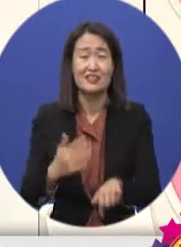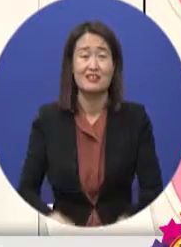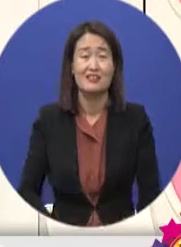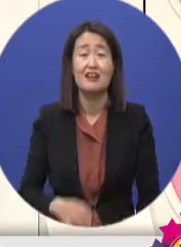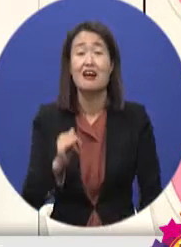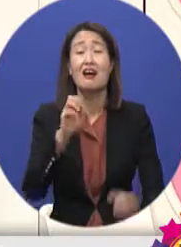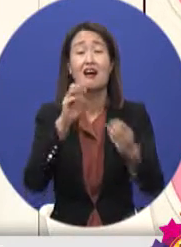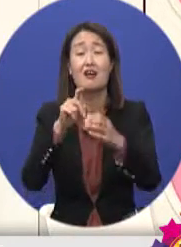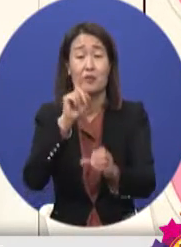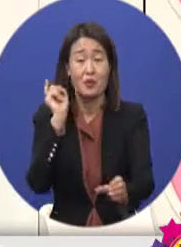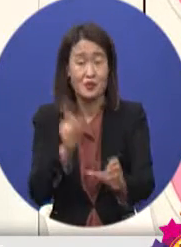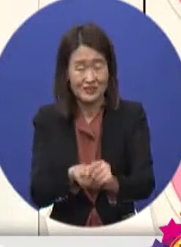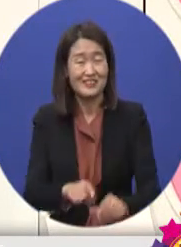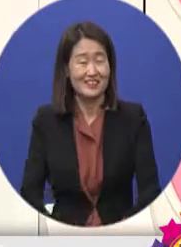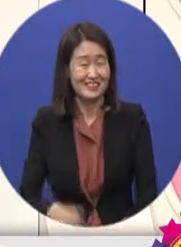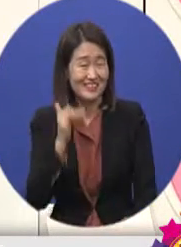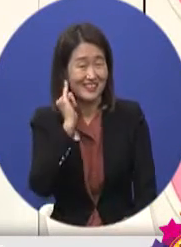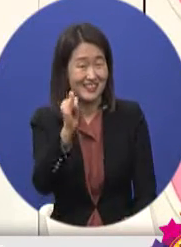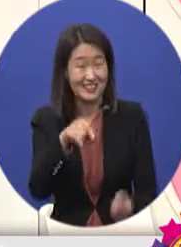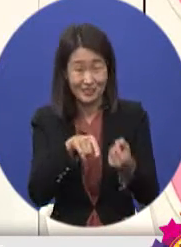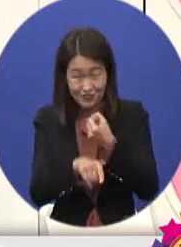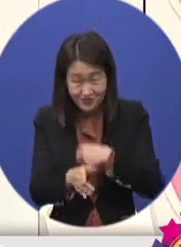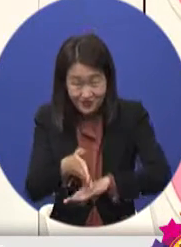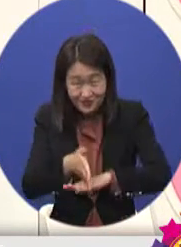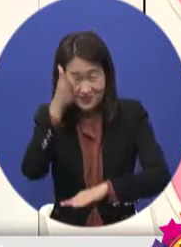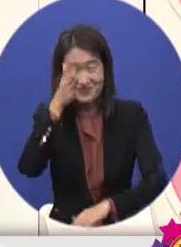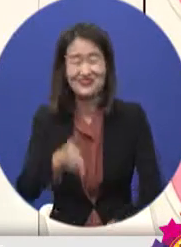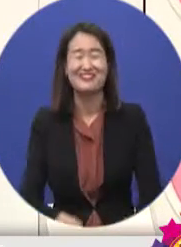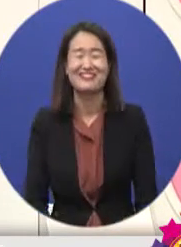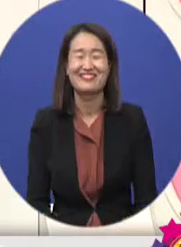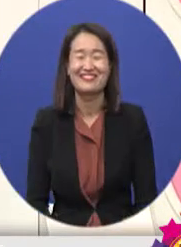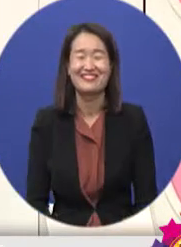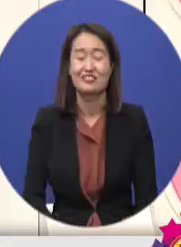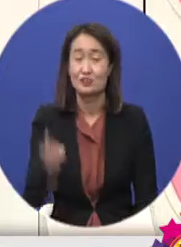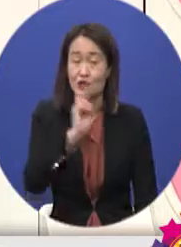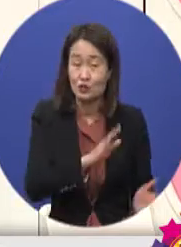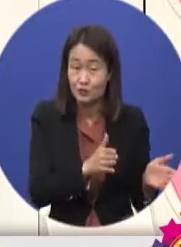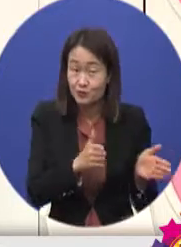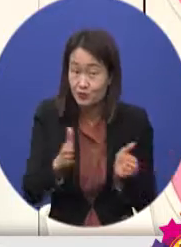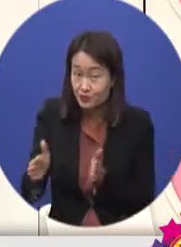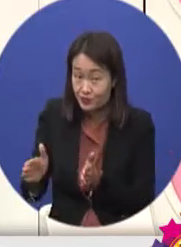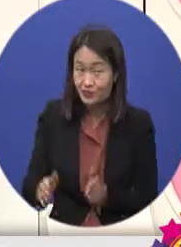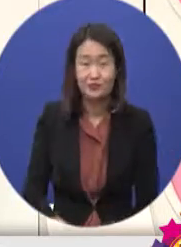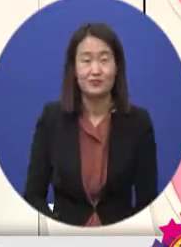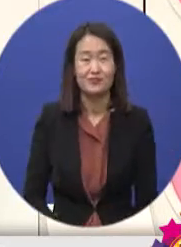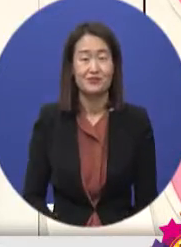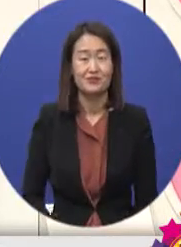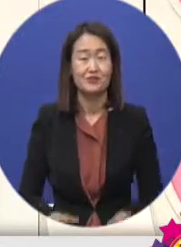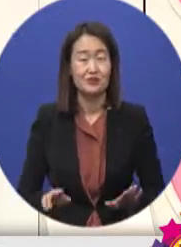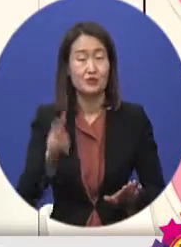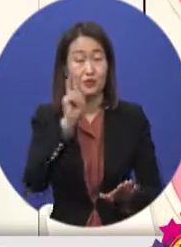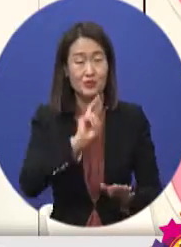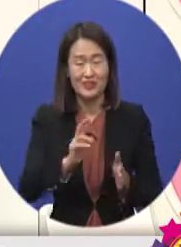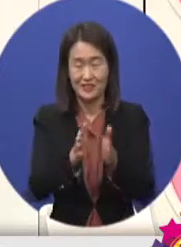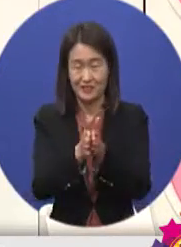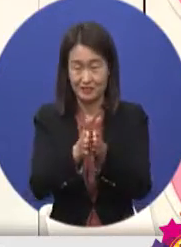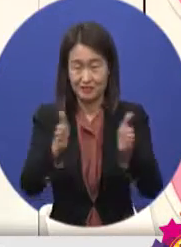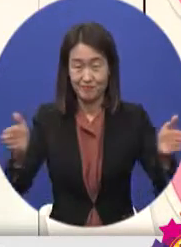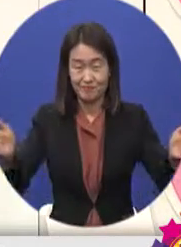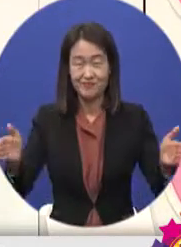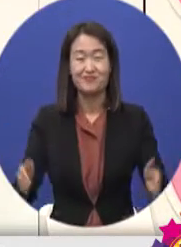한번 해보려고 나왔다. 감사합니다. 네. 노래 준비해주세요. 이귀순 씨가 부릅니다.